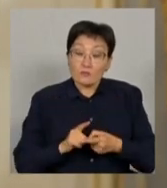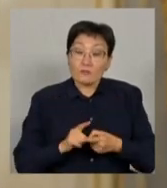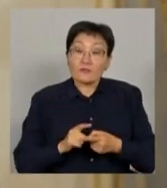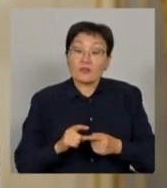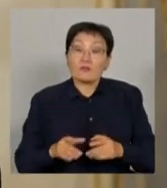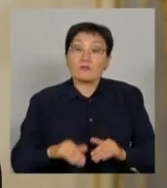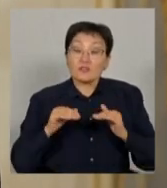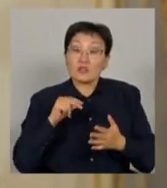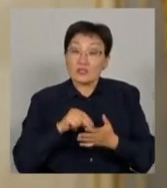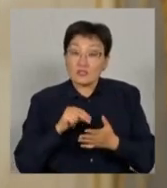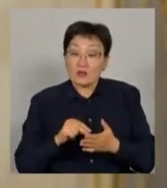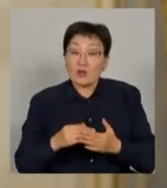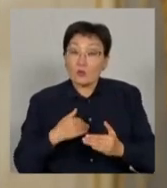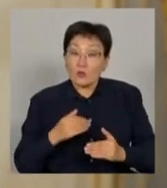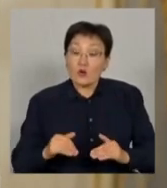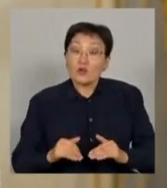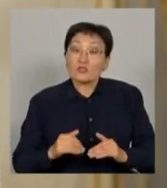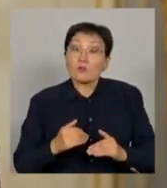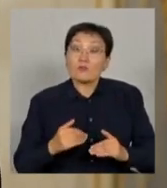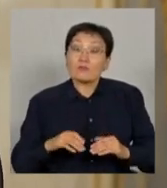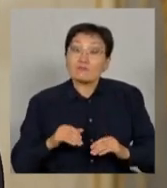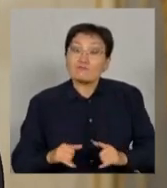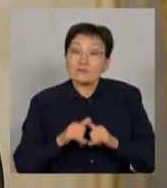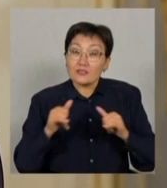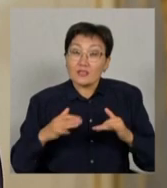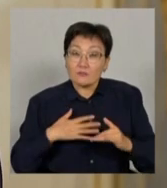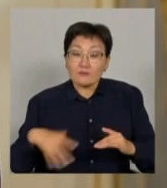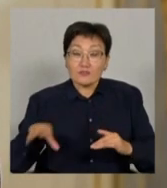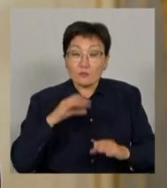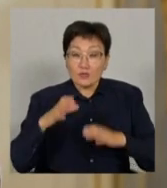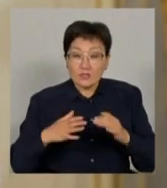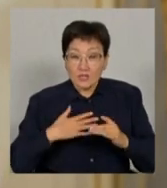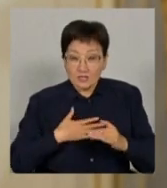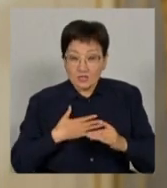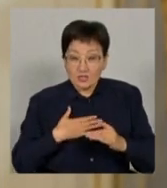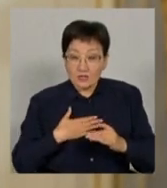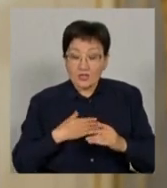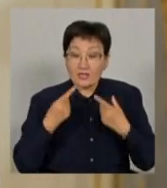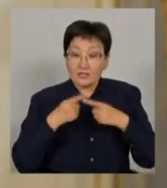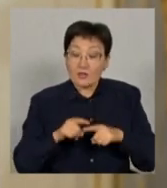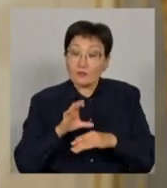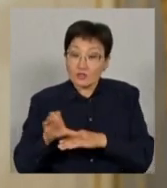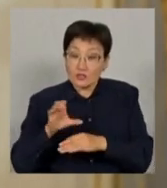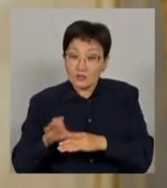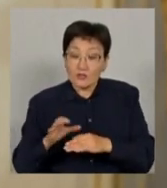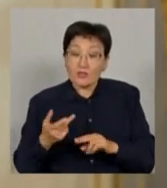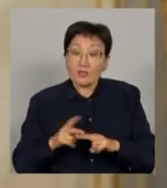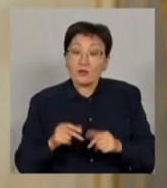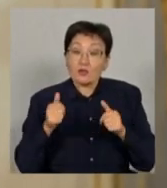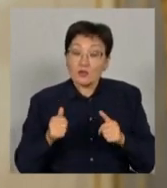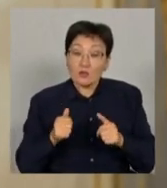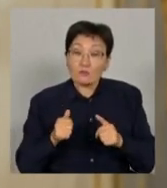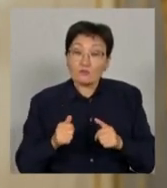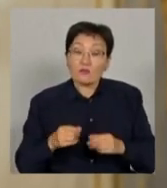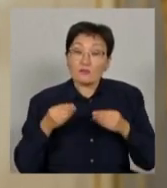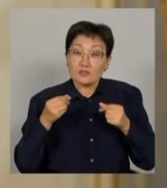по всему миру наши it-продукты это очень положительно скажется на продвижении it